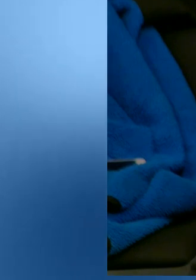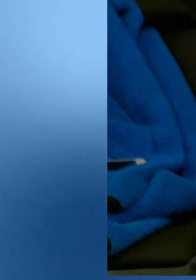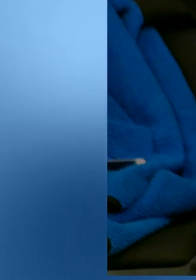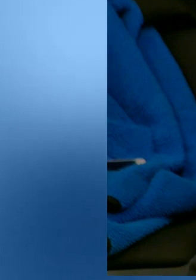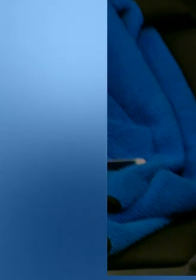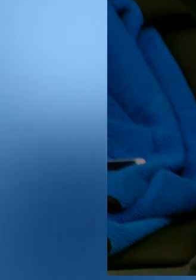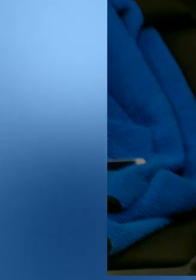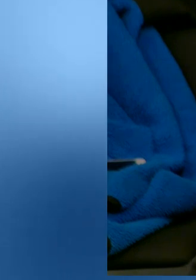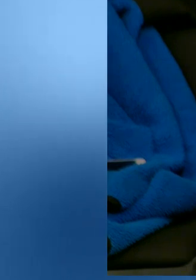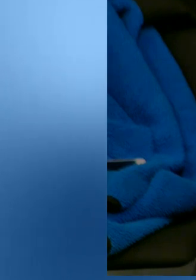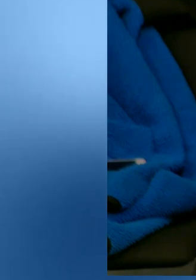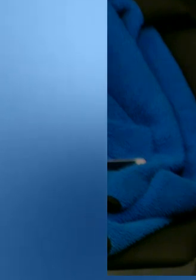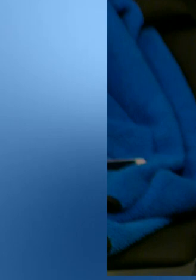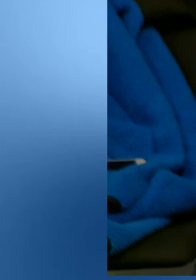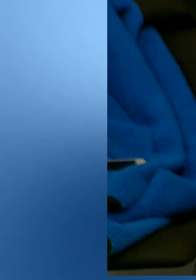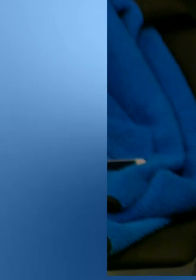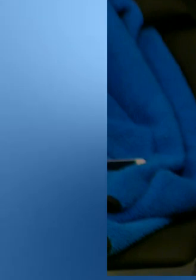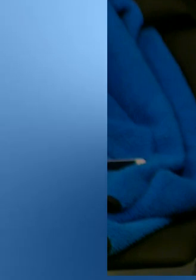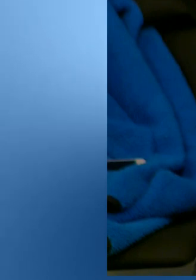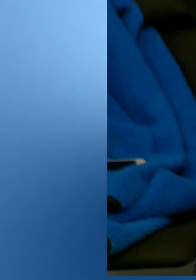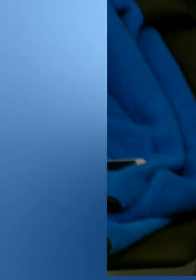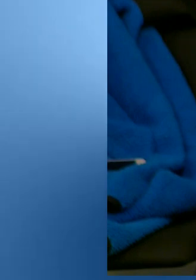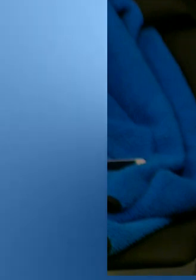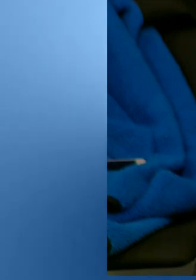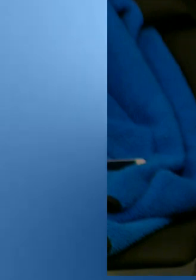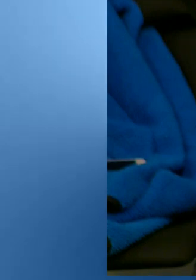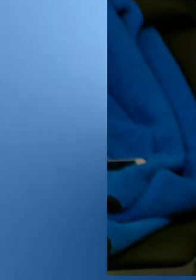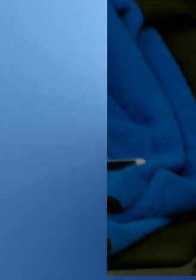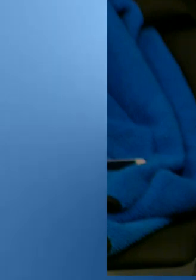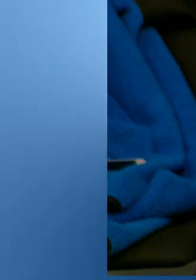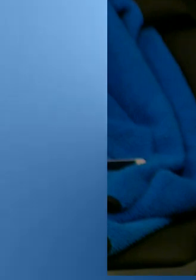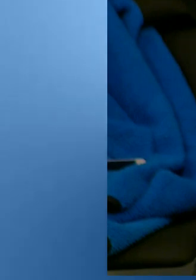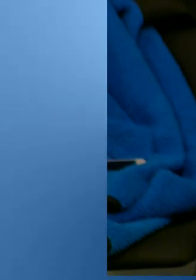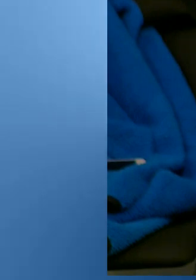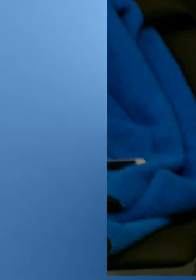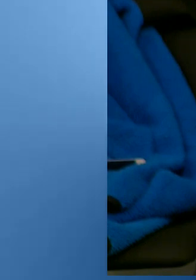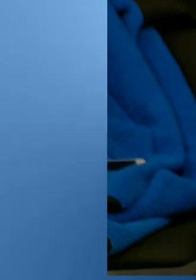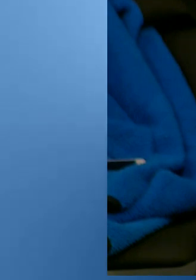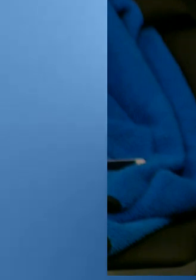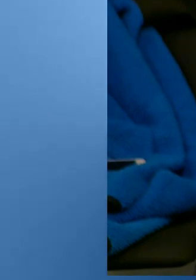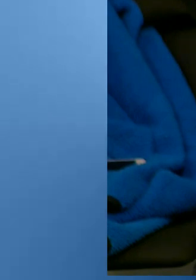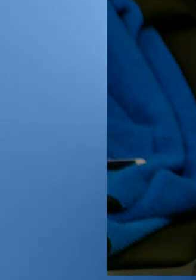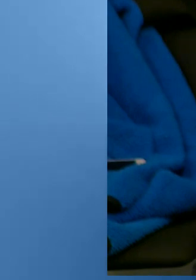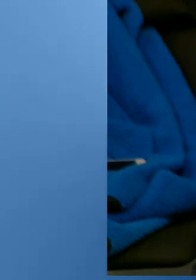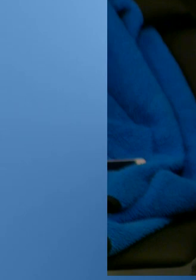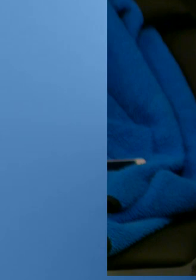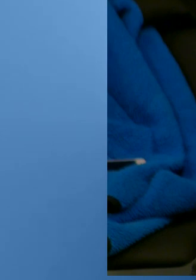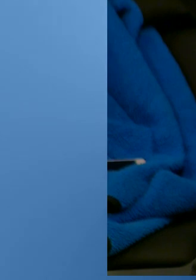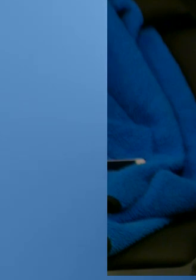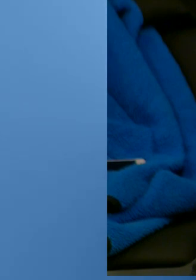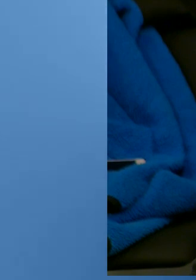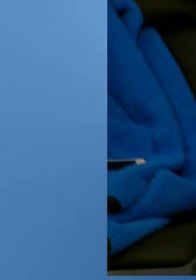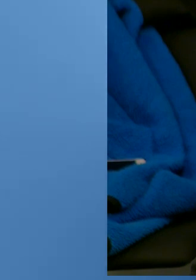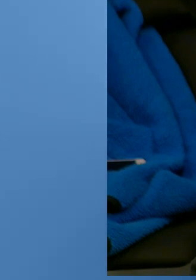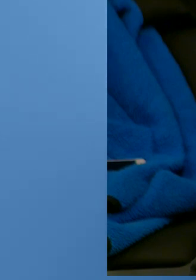sur les chiffres que nous avions eu en 2022 donc on est capable de dans de on va bientôt avoir tous les chiffres on pourra vous les donner au